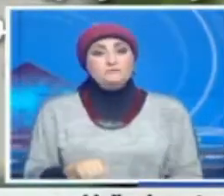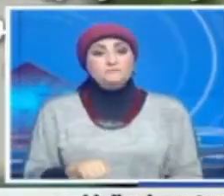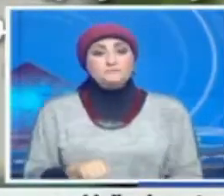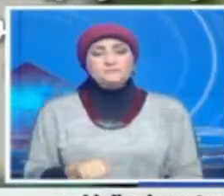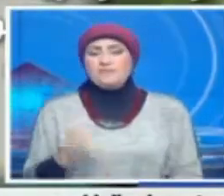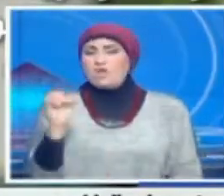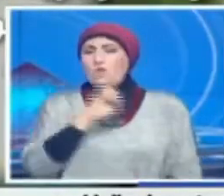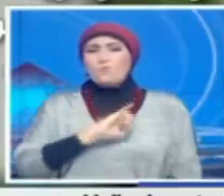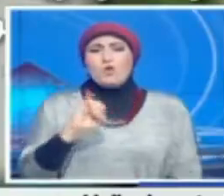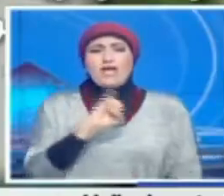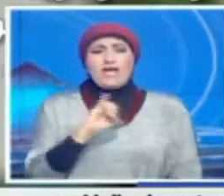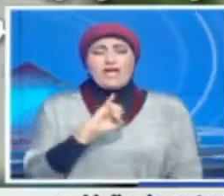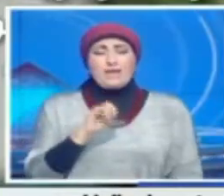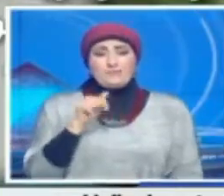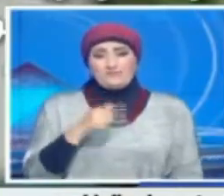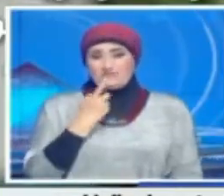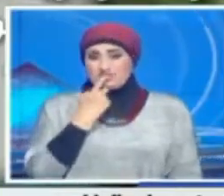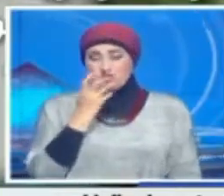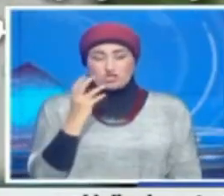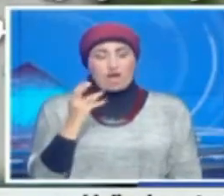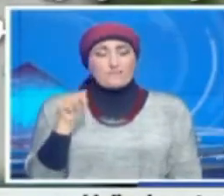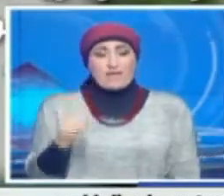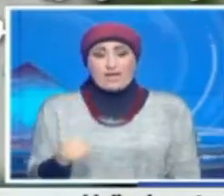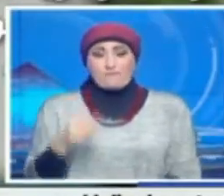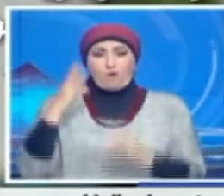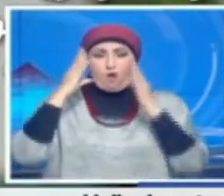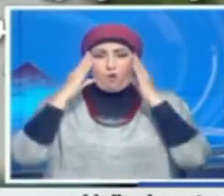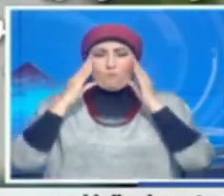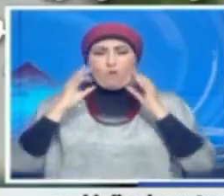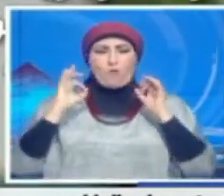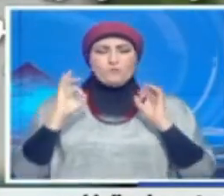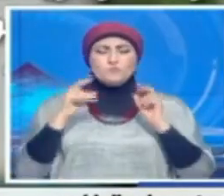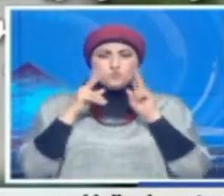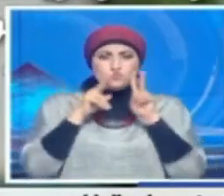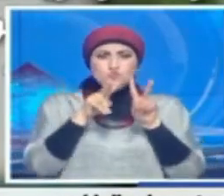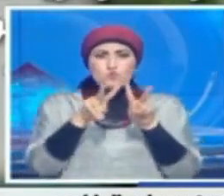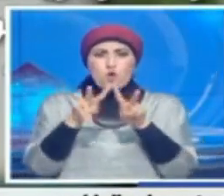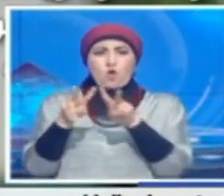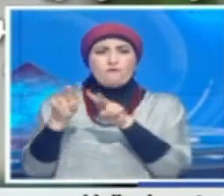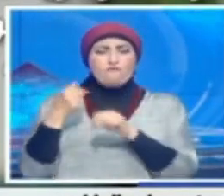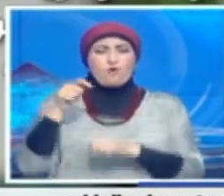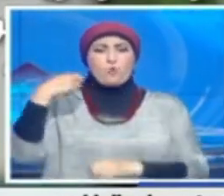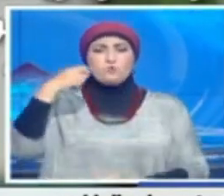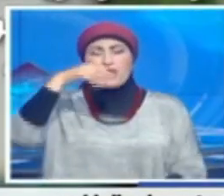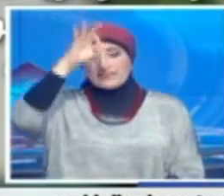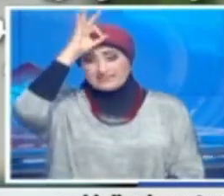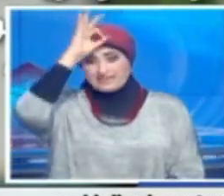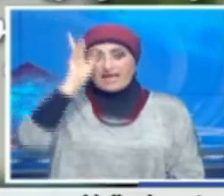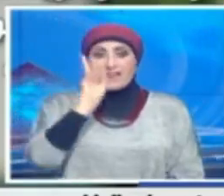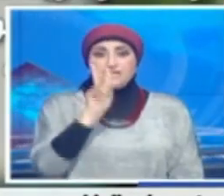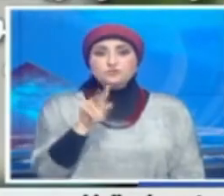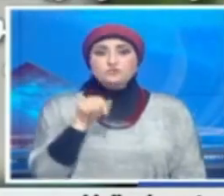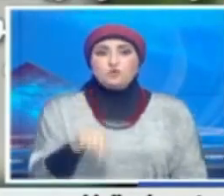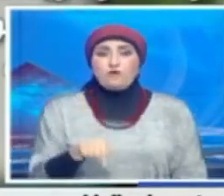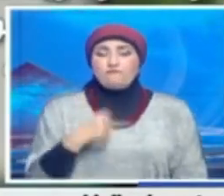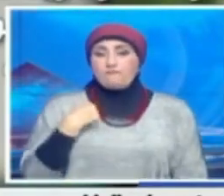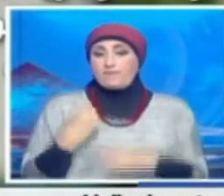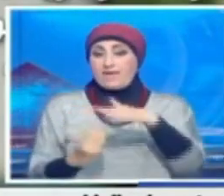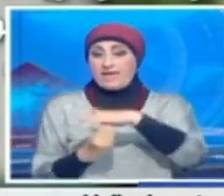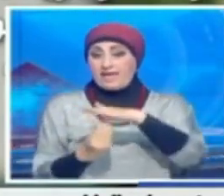المردود ليها بيكون كبير عند الشباب بشكل كبير جدا، بيشوفوا ازاي وزارة الداخلية من خلال أكاديمية